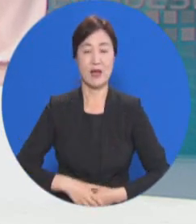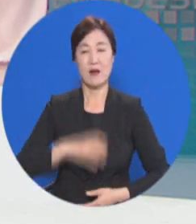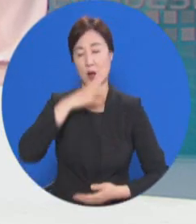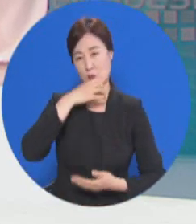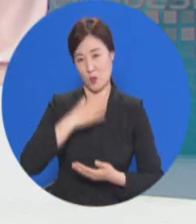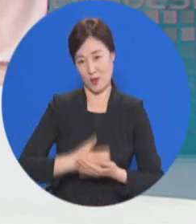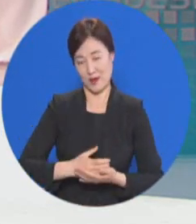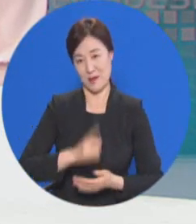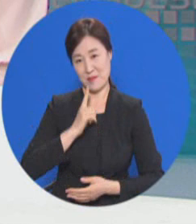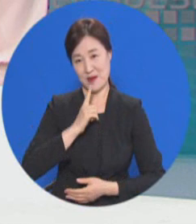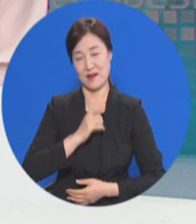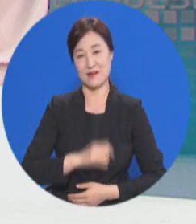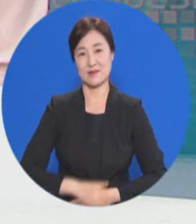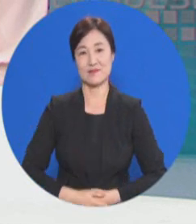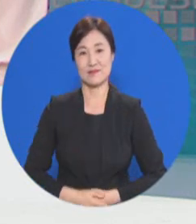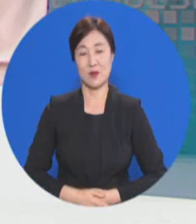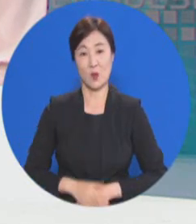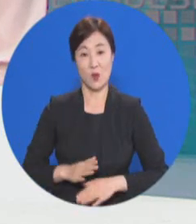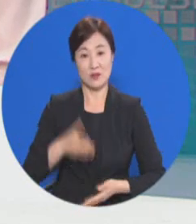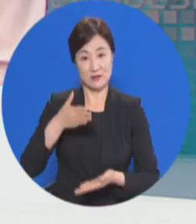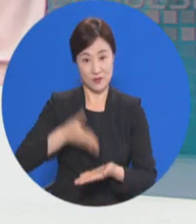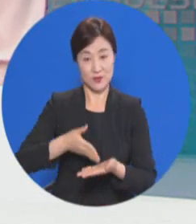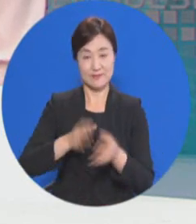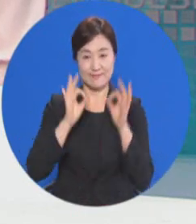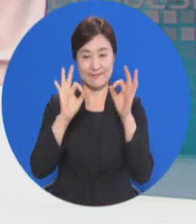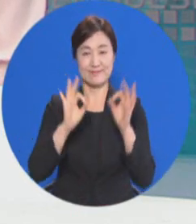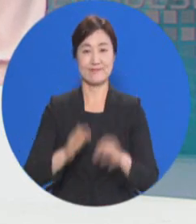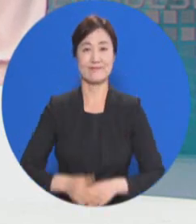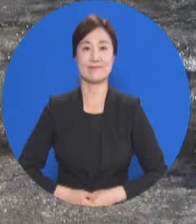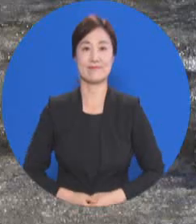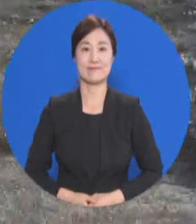감동적이라는 표현까지 나왔다고 합니다. 오늘 첫 뉴스 조희원 기자입니다.